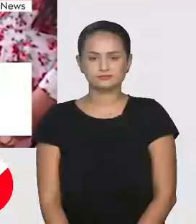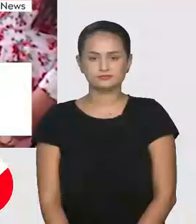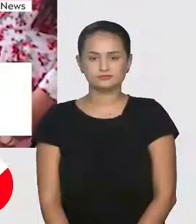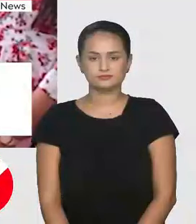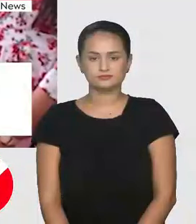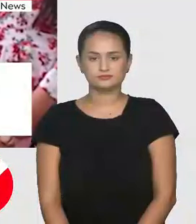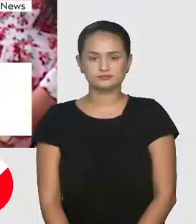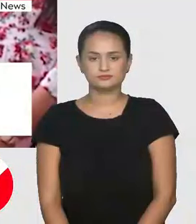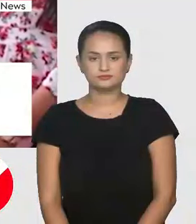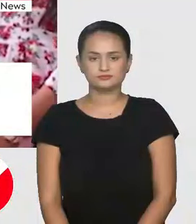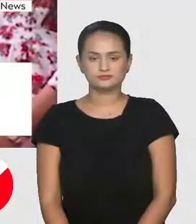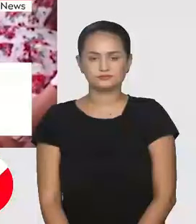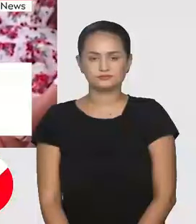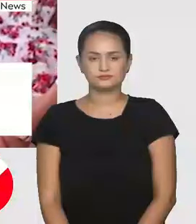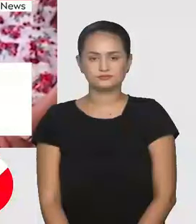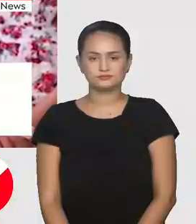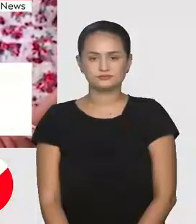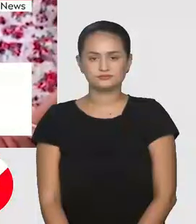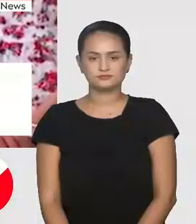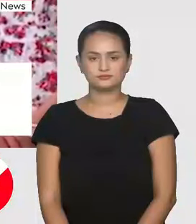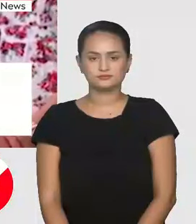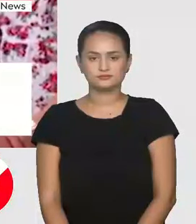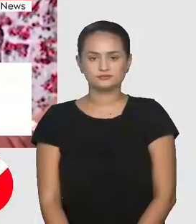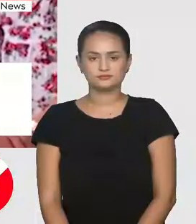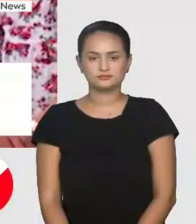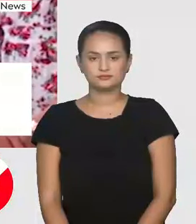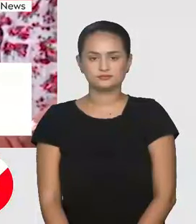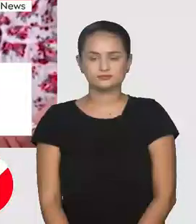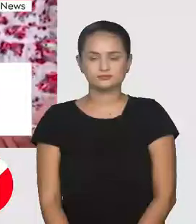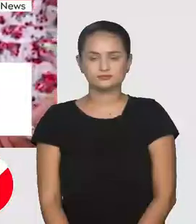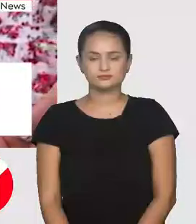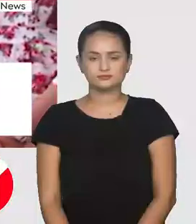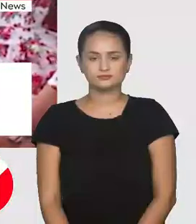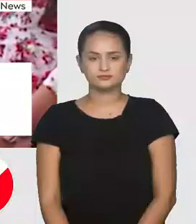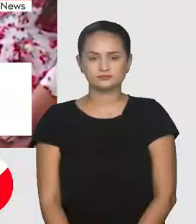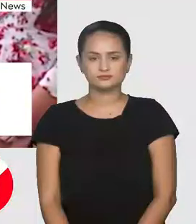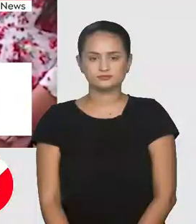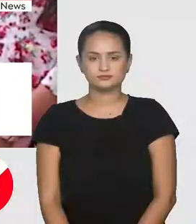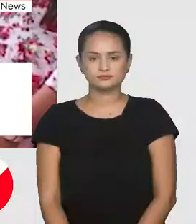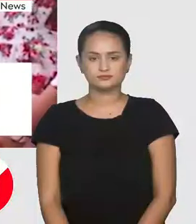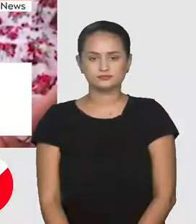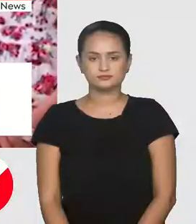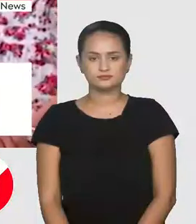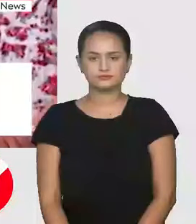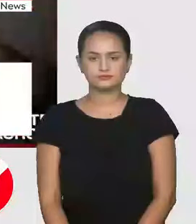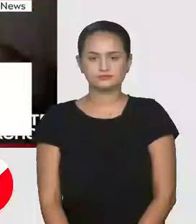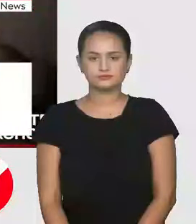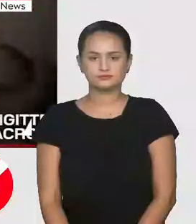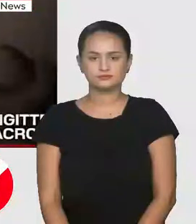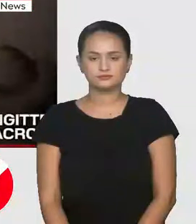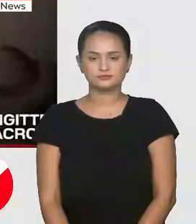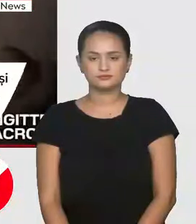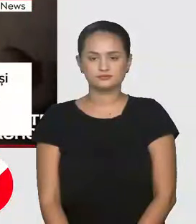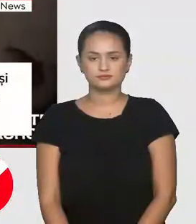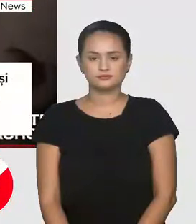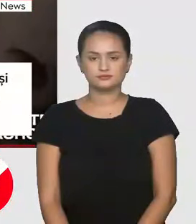director al unei dintre cele mai mari bănci franceze. Foarte discret, o adevărată fantomă, nicio fotografie a lui nu poate fi găsită în